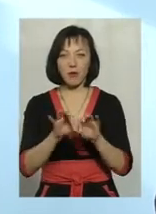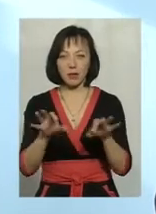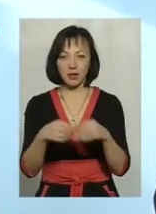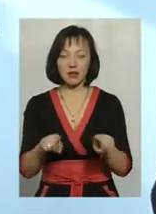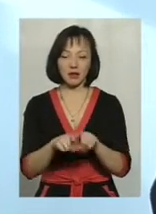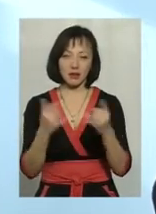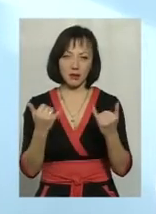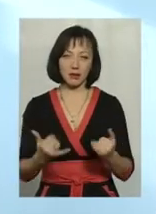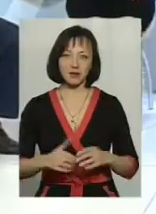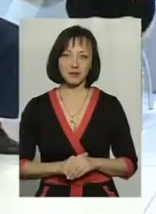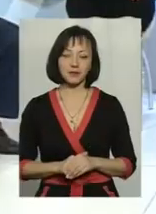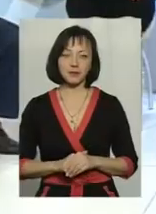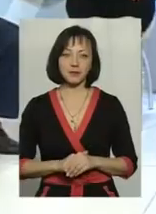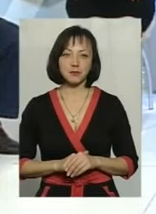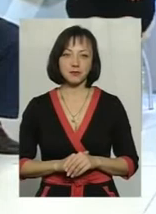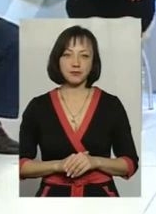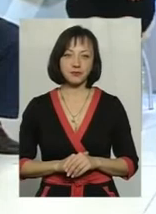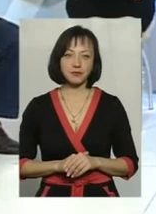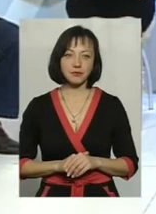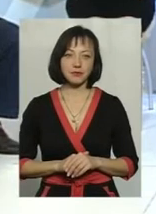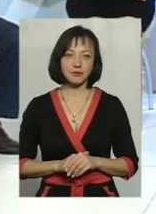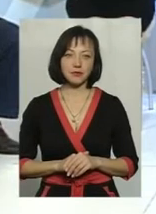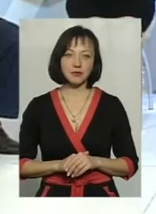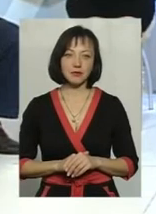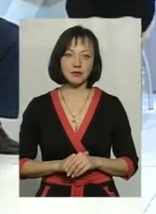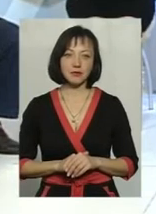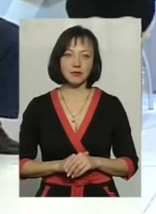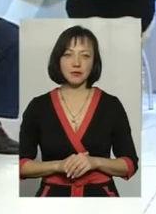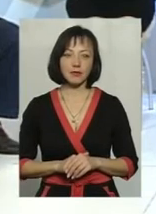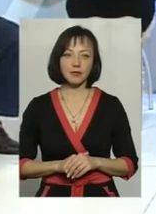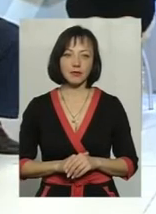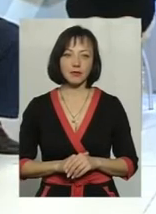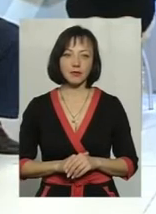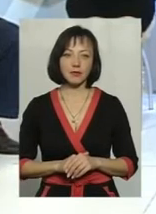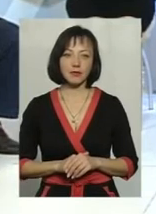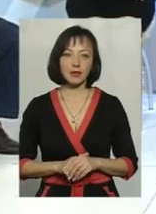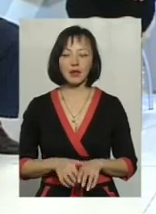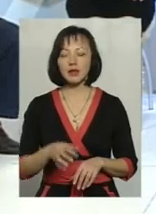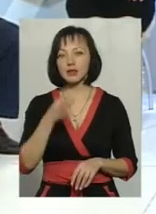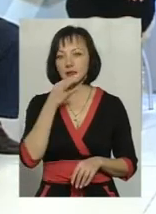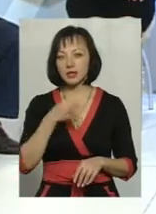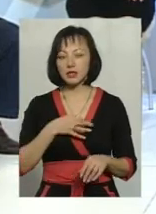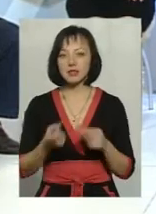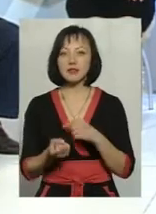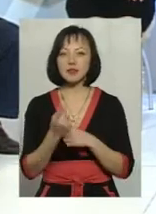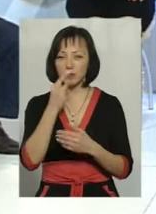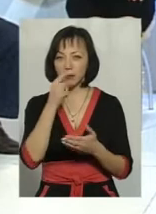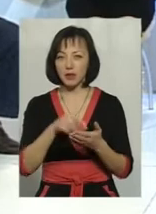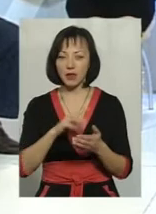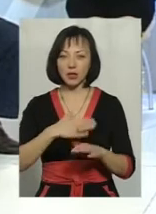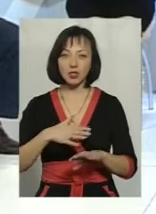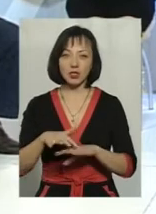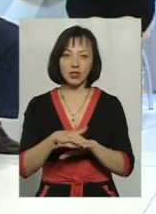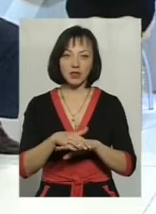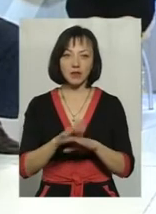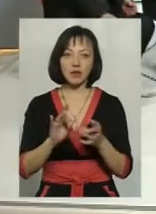такий наразі. Дякую. А скажіть, будь ласка, ще, а звідки ще прибуває на наш ринок?